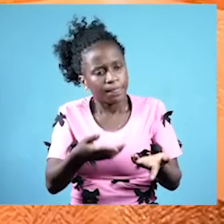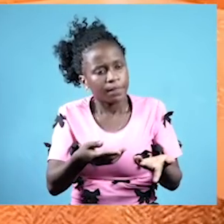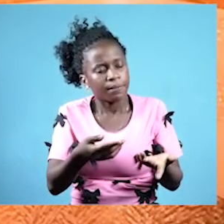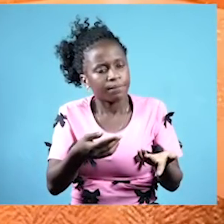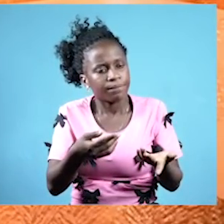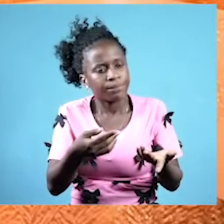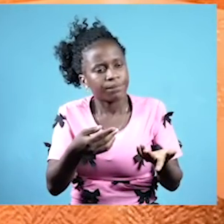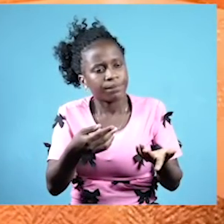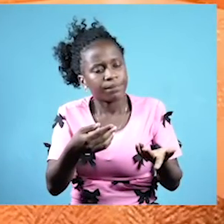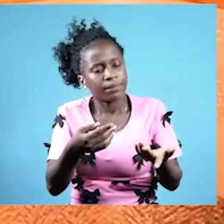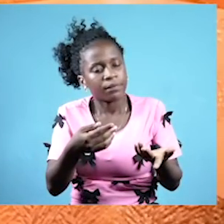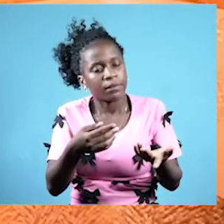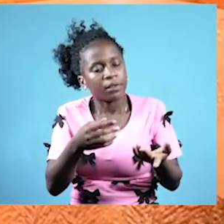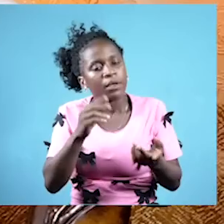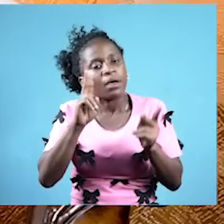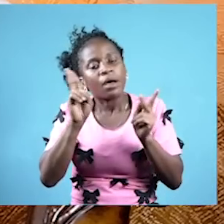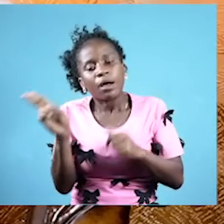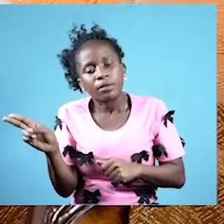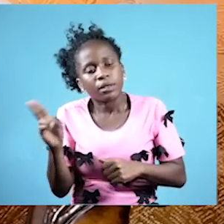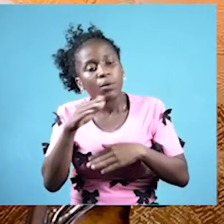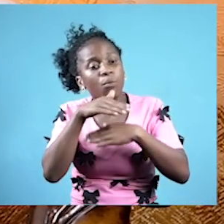lakini hata wateule wa Mwenyezi Mungu